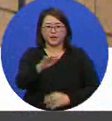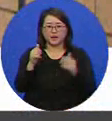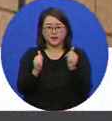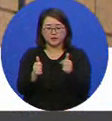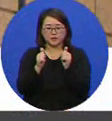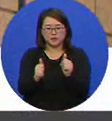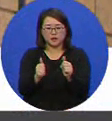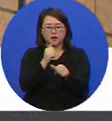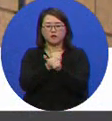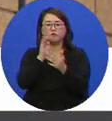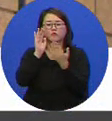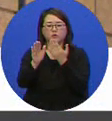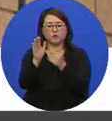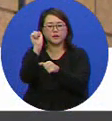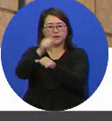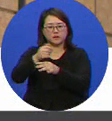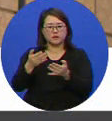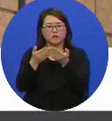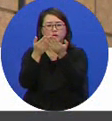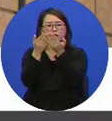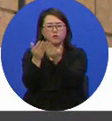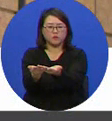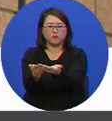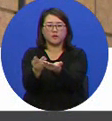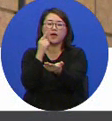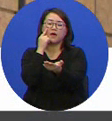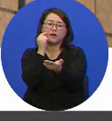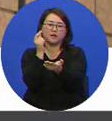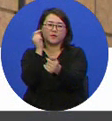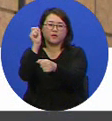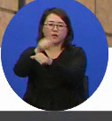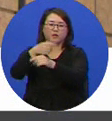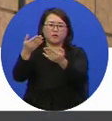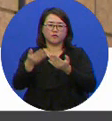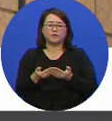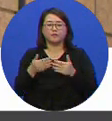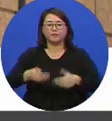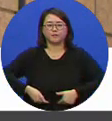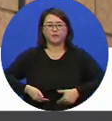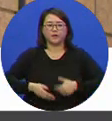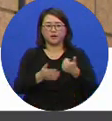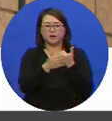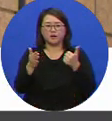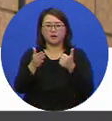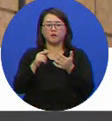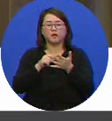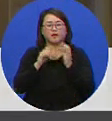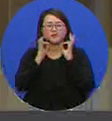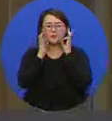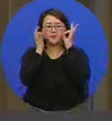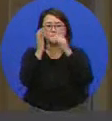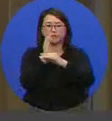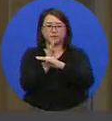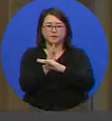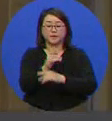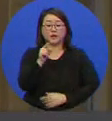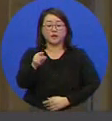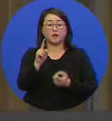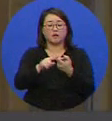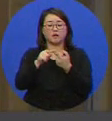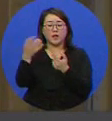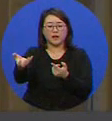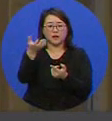승인을 했다. 저도 일본에서 이제 같이 해줘야 되는 상황이라 최선의 노력을 하고 있는 상황이고요. 전 씨에 대한